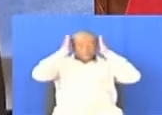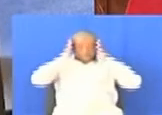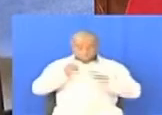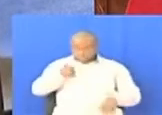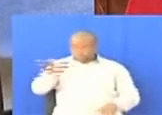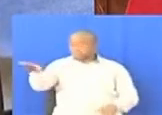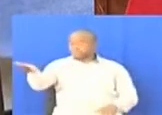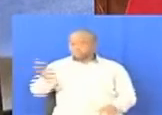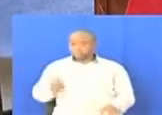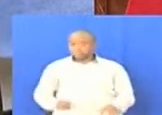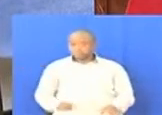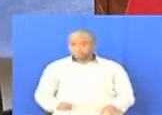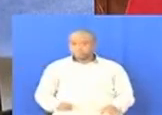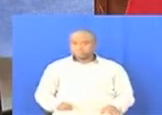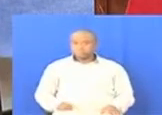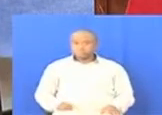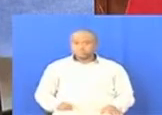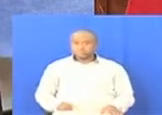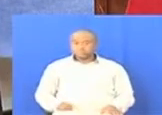Bwana Yesu